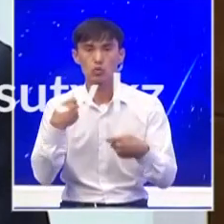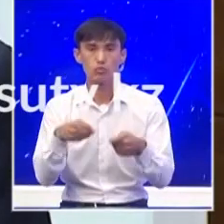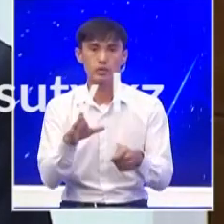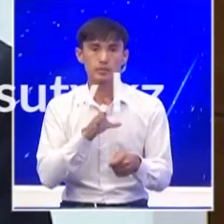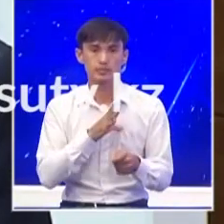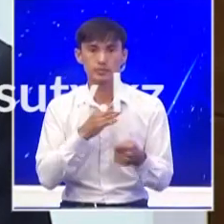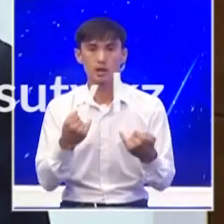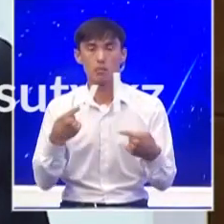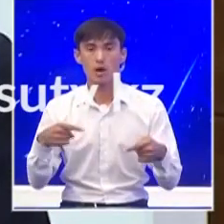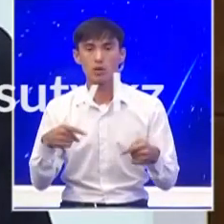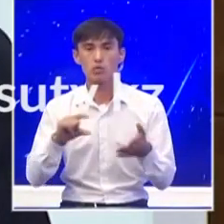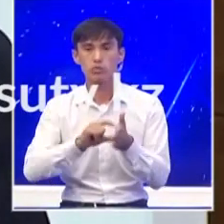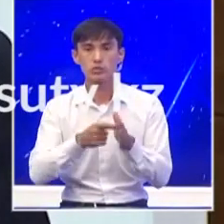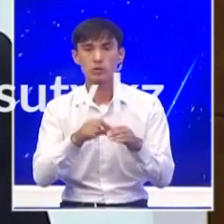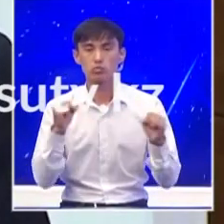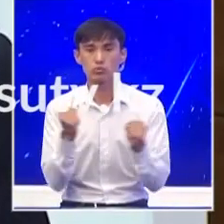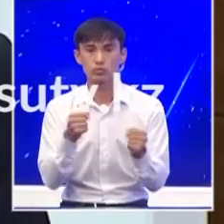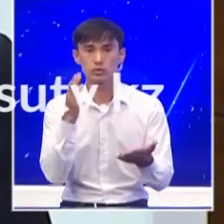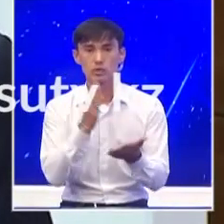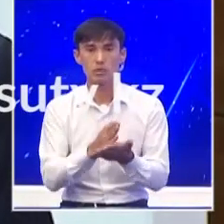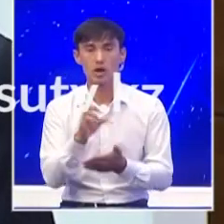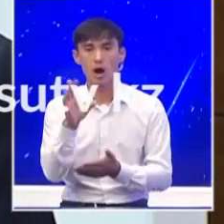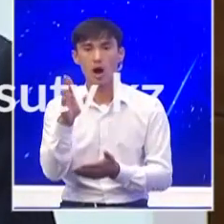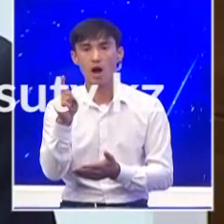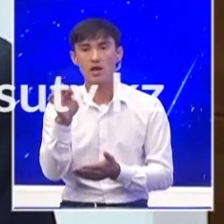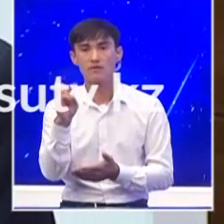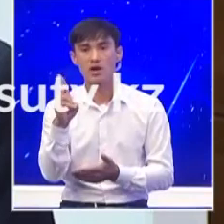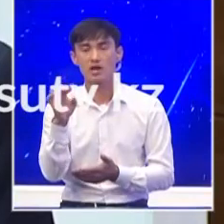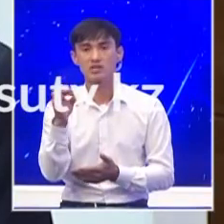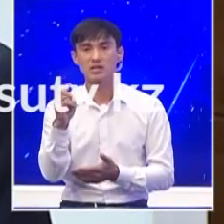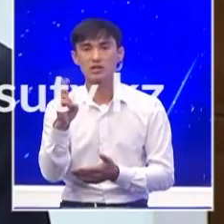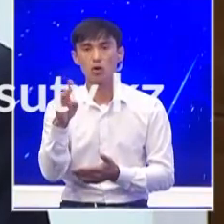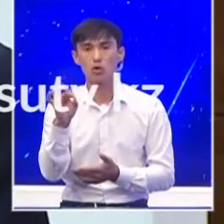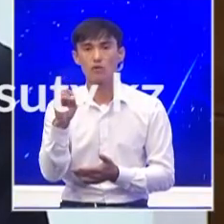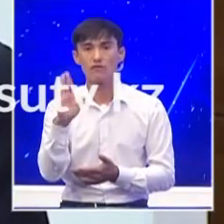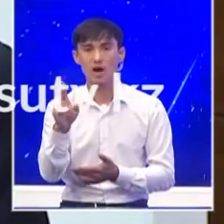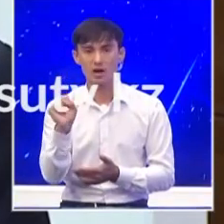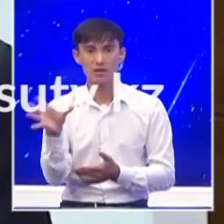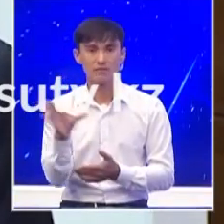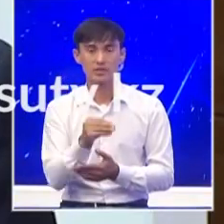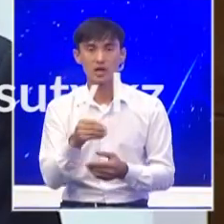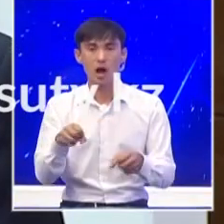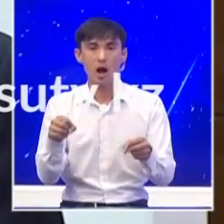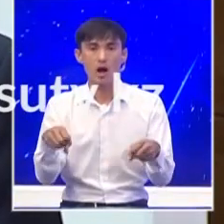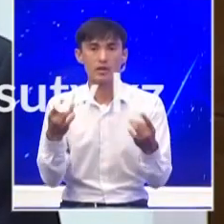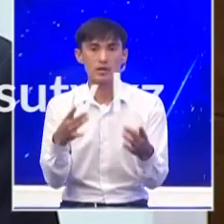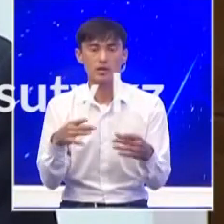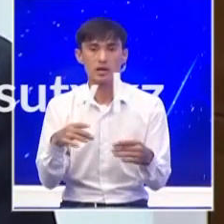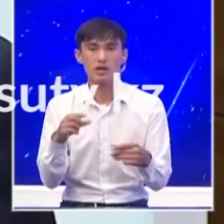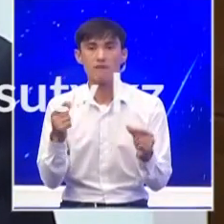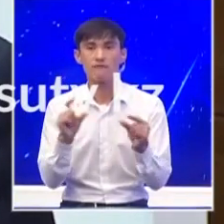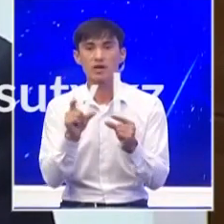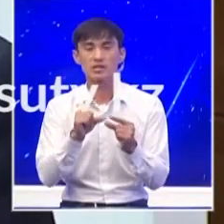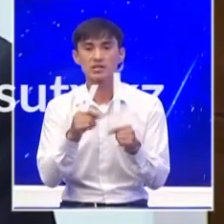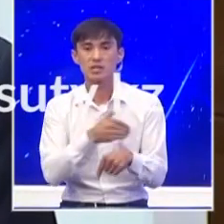барлық егу пункттерінде мұздатқыштар бар. Хаят-Вак, Каз-Ковид Ин және Корона-Вак. Оларды әдеттегі вакциналардағыдай температура режимі